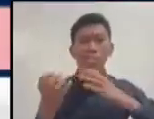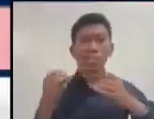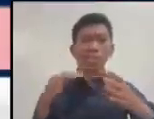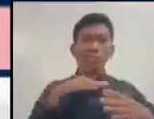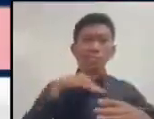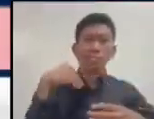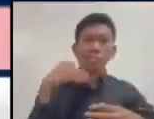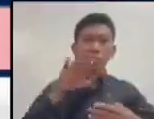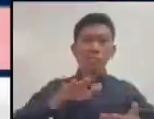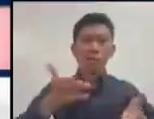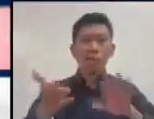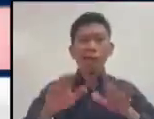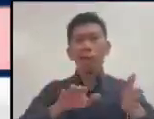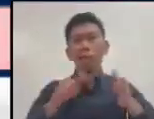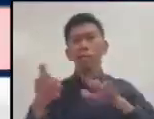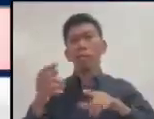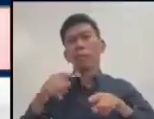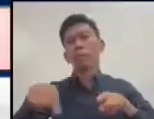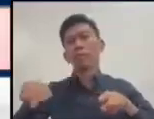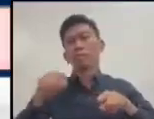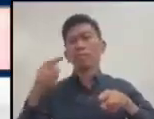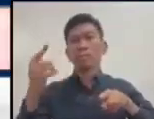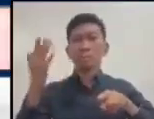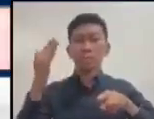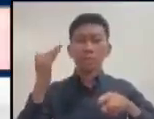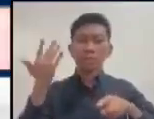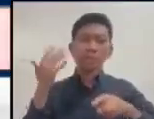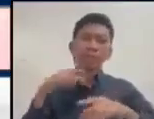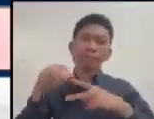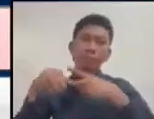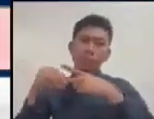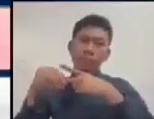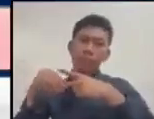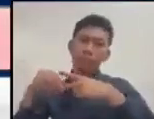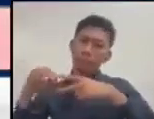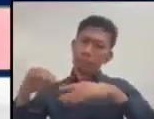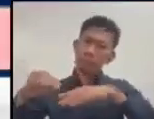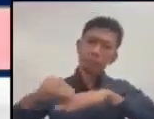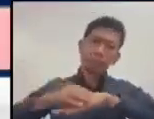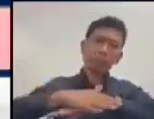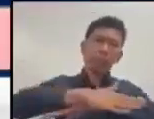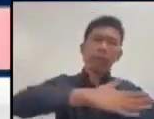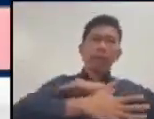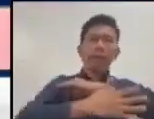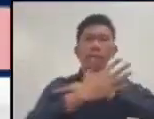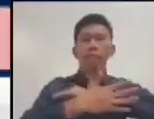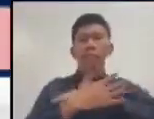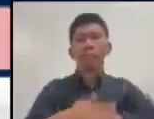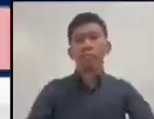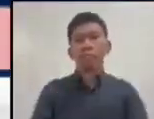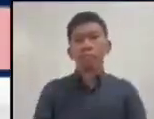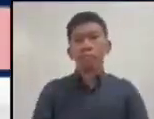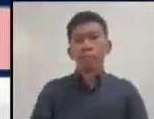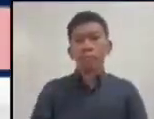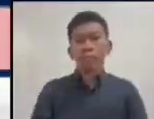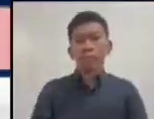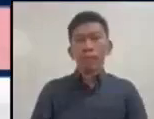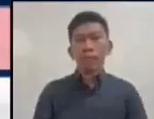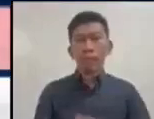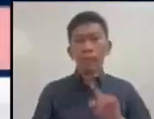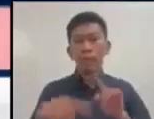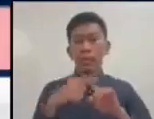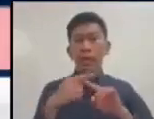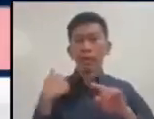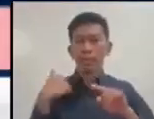ng plastic. Ang isa pang problema nito ay may mga klase ng plastic na